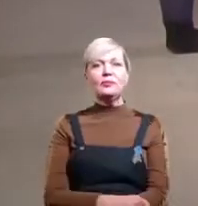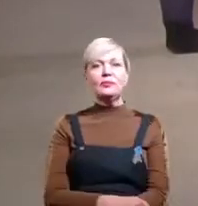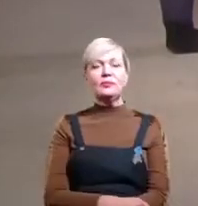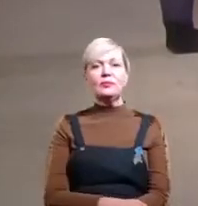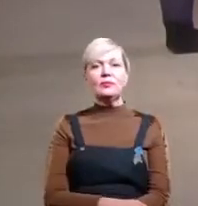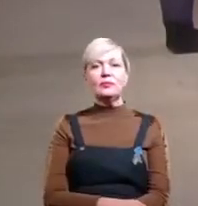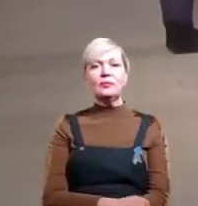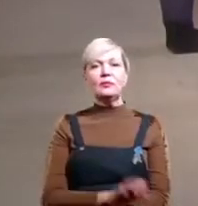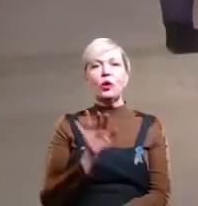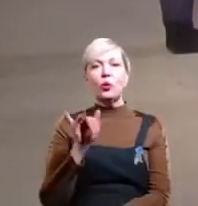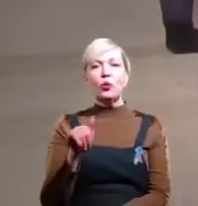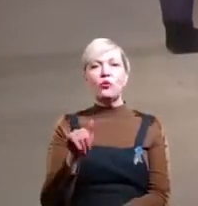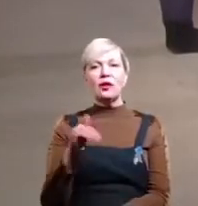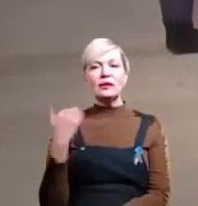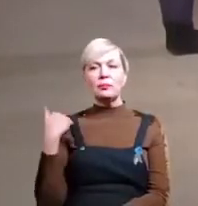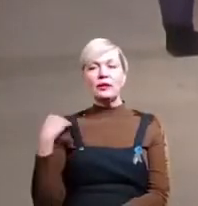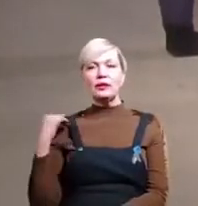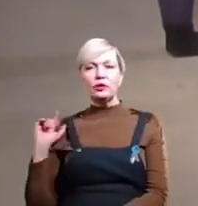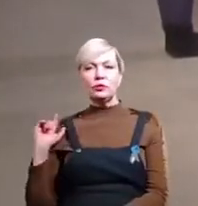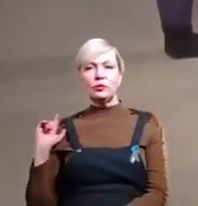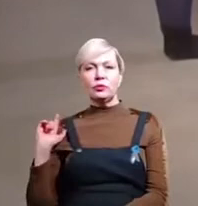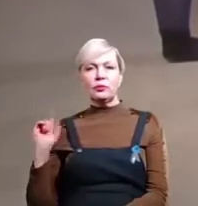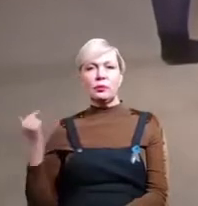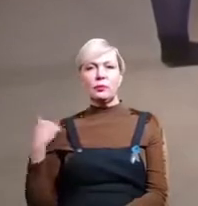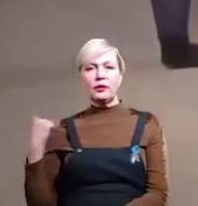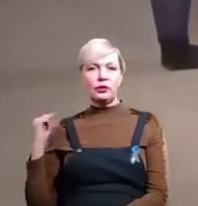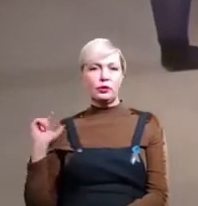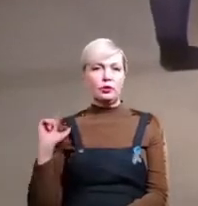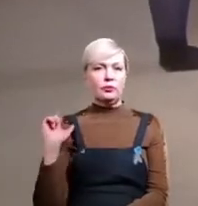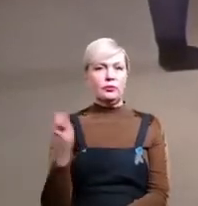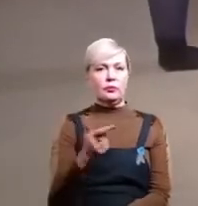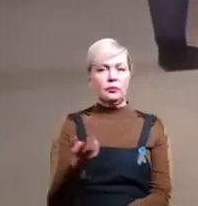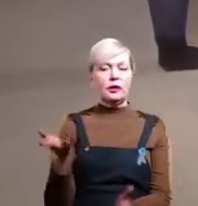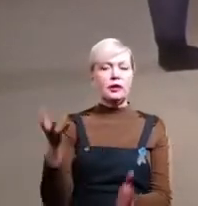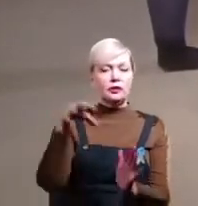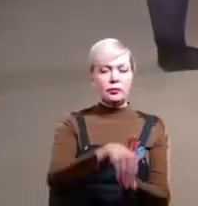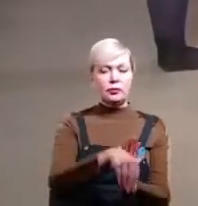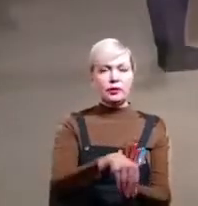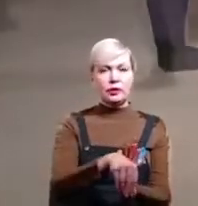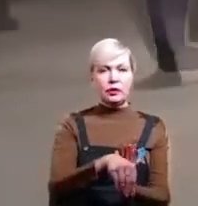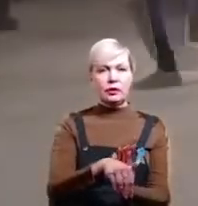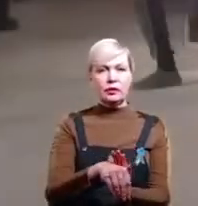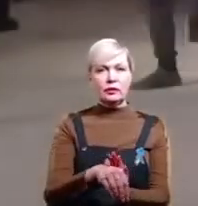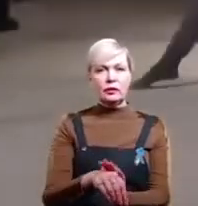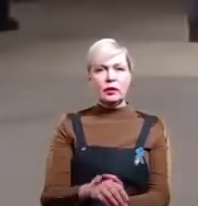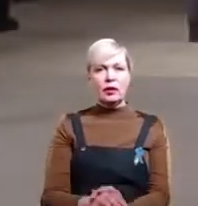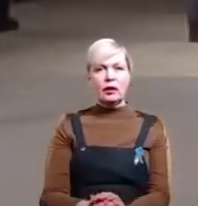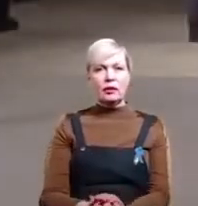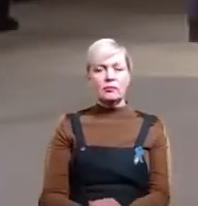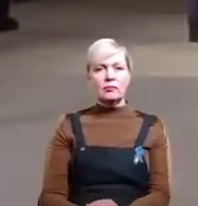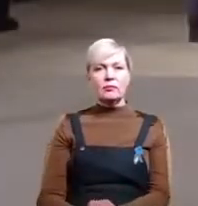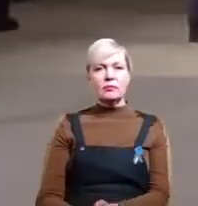у вас просто вот плечо уйдет. И вбежать. А тебе сложнее.